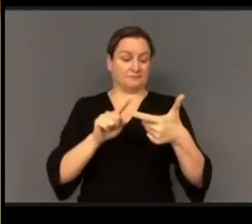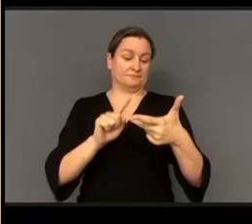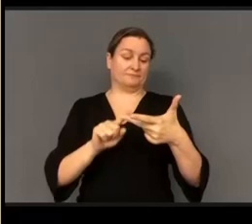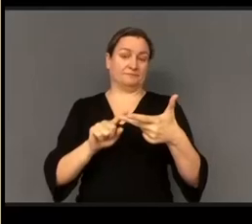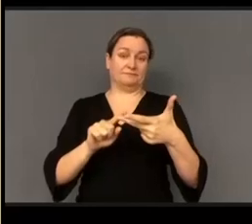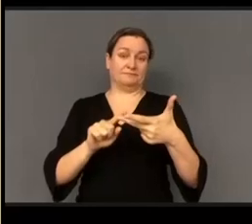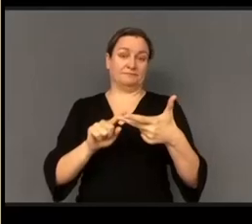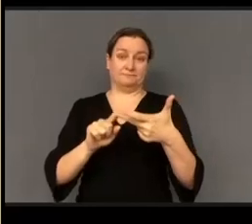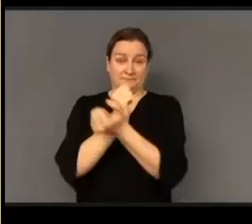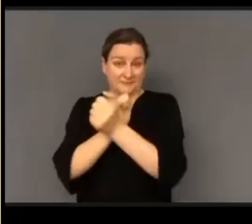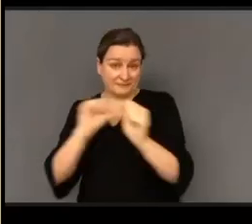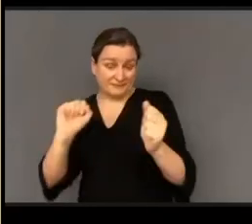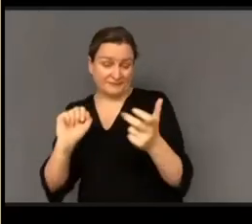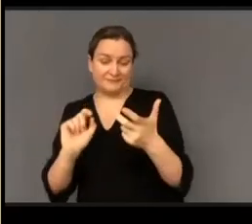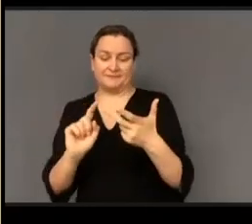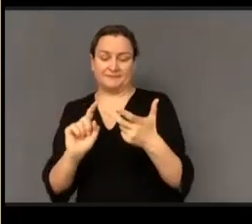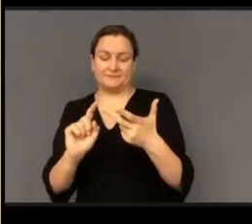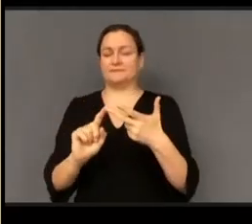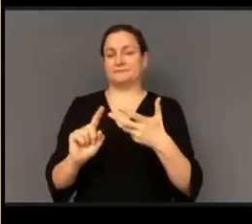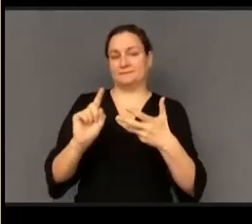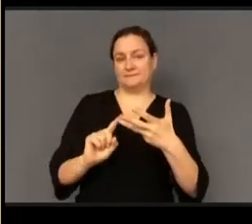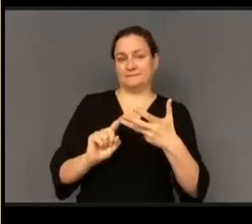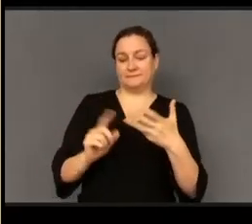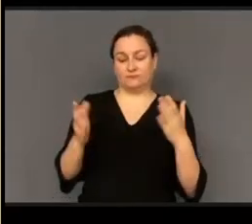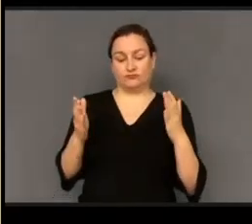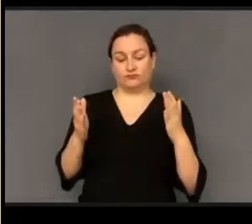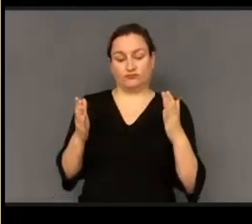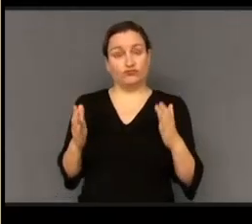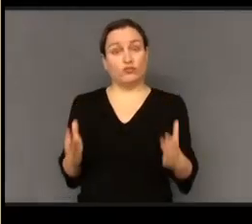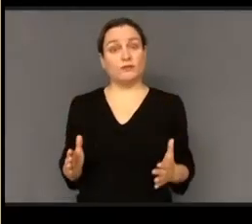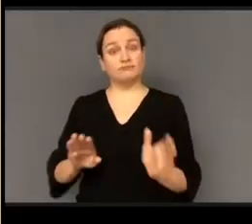ainsi que pour le développement futur de l'humanité.